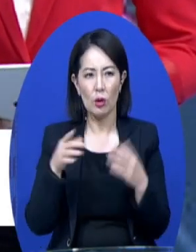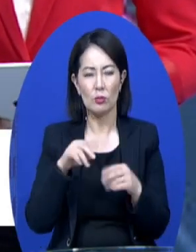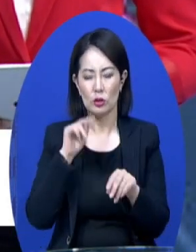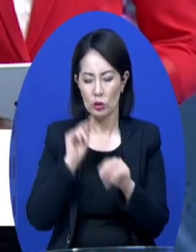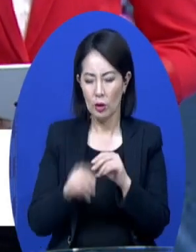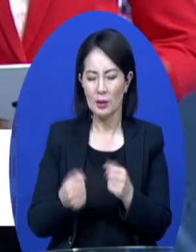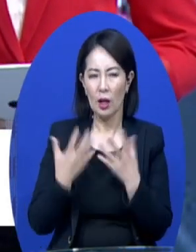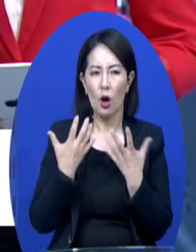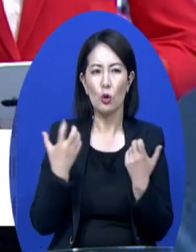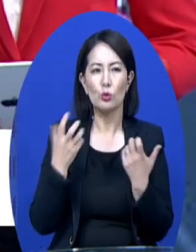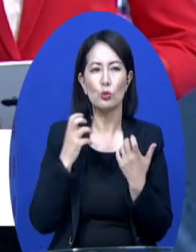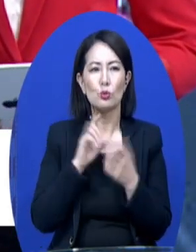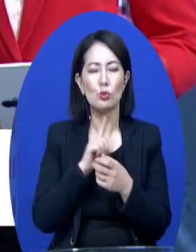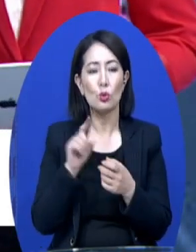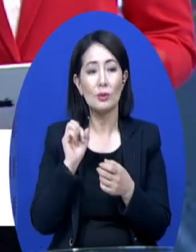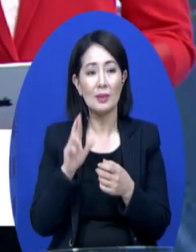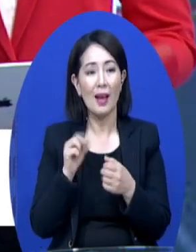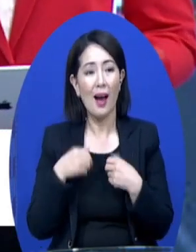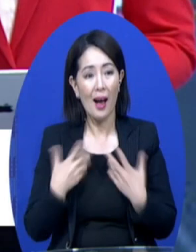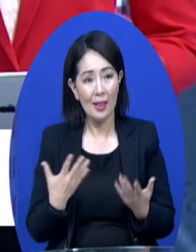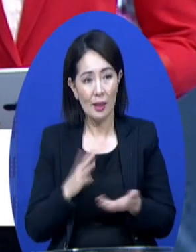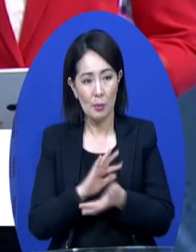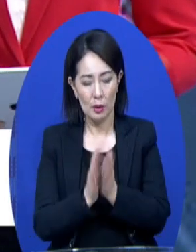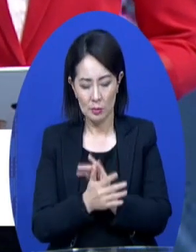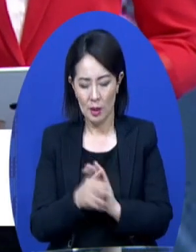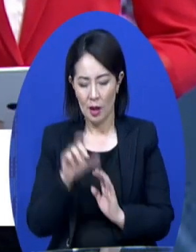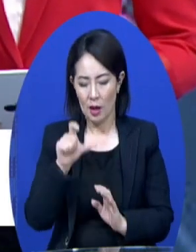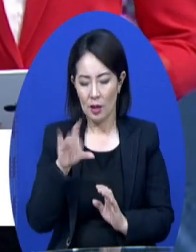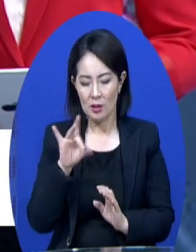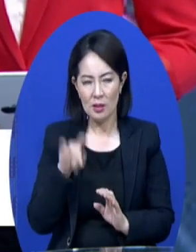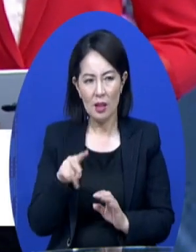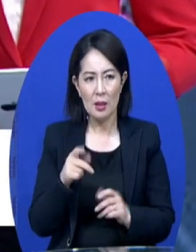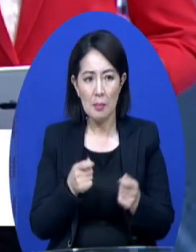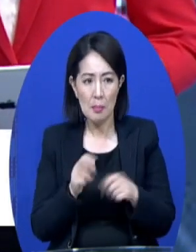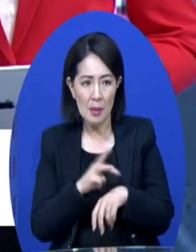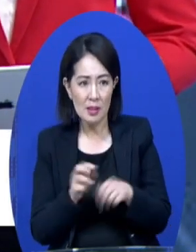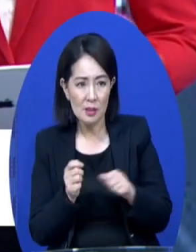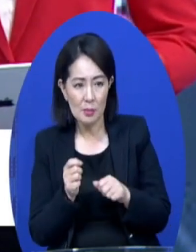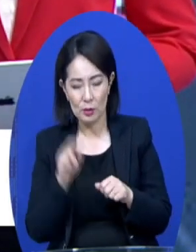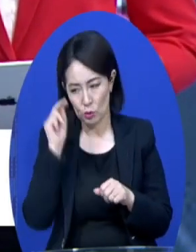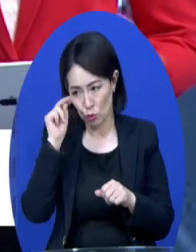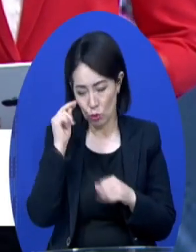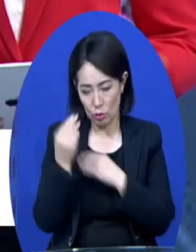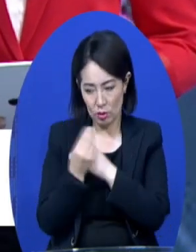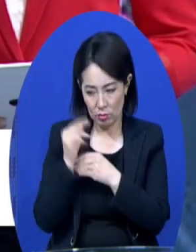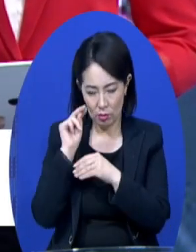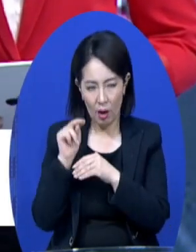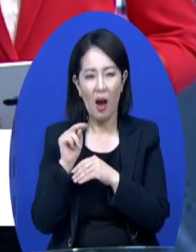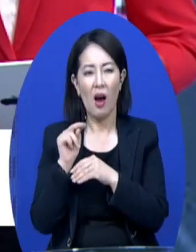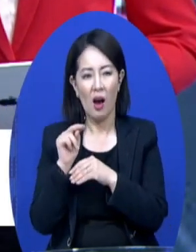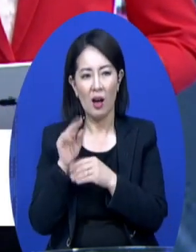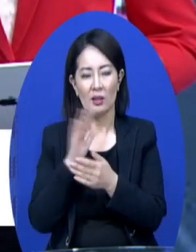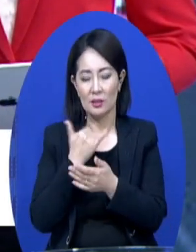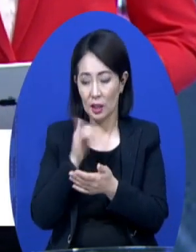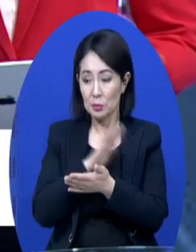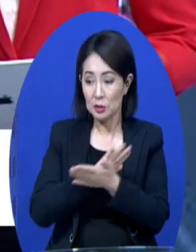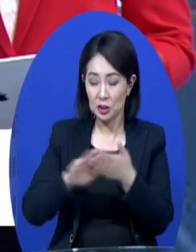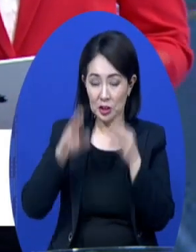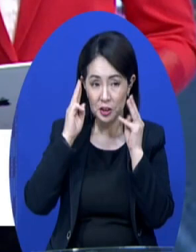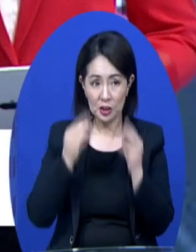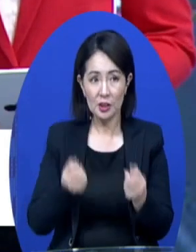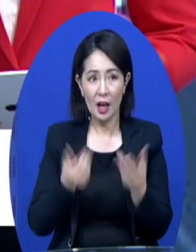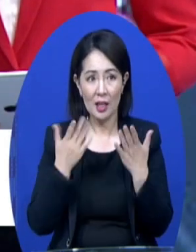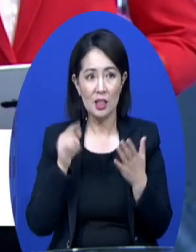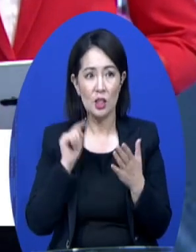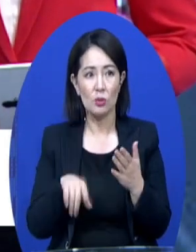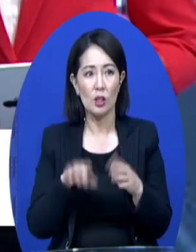олон зуун саяын алдагдал хүлээж байгаа ч эрсдлийн менежментэд энэ салбарынхан суралцаж байна. Бас зарим шин шийдлүүд ч харагдаж байгаа юм. Ингээд энэ